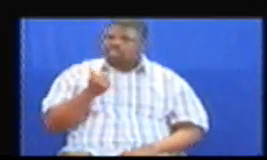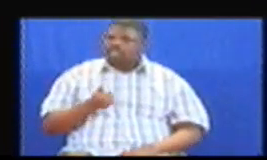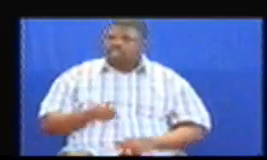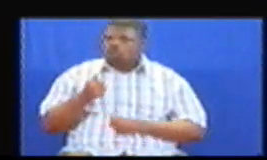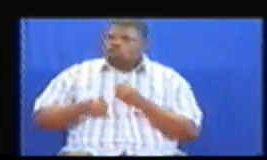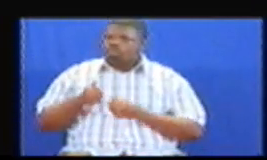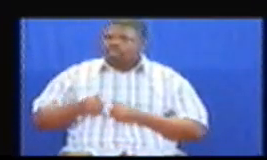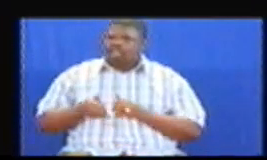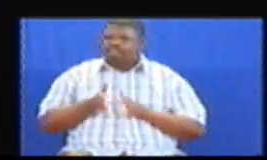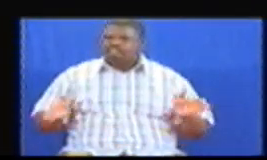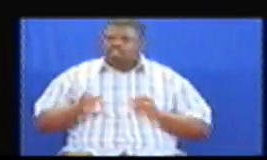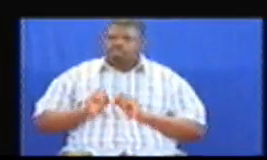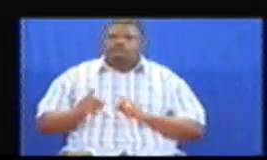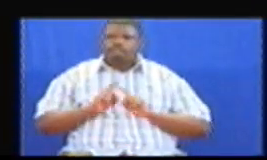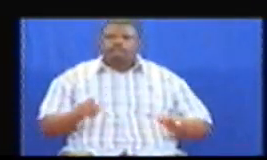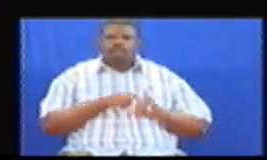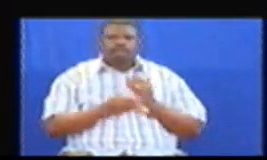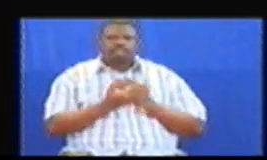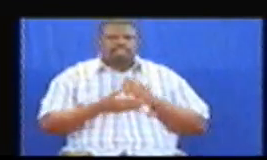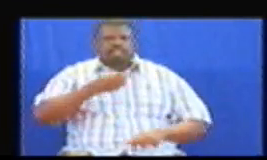za udiwani, ubunge na rais katika nchi yetu.